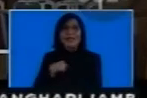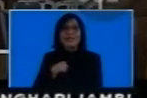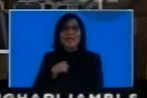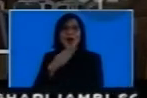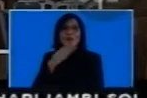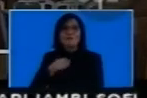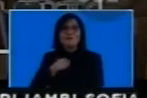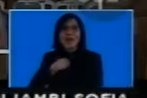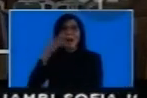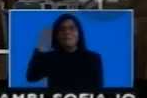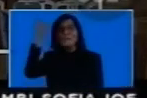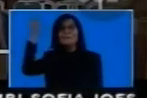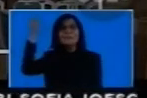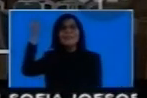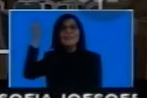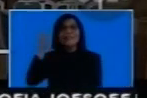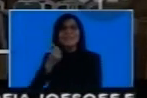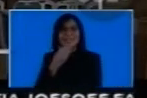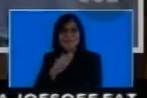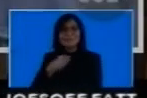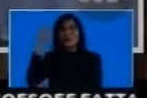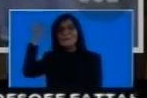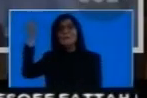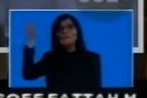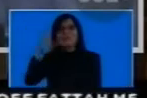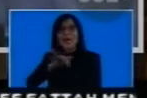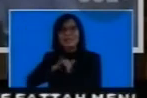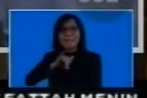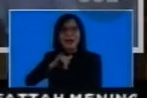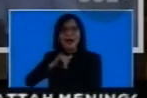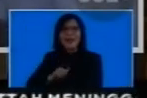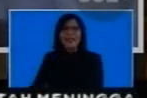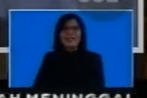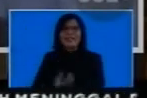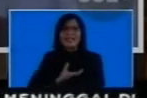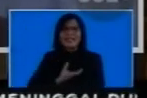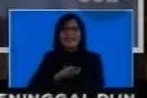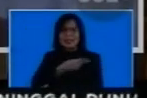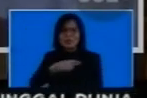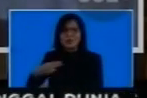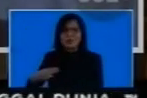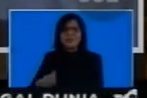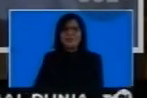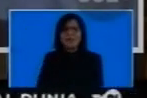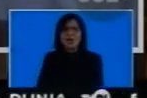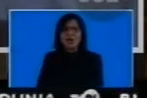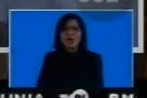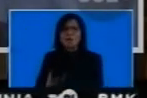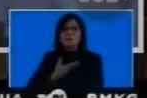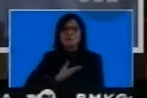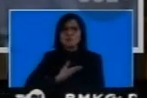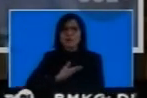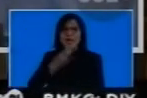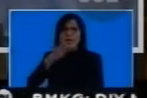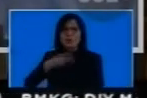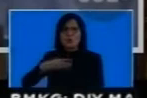mimpi, mungkin saya dan Mas Nadiem punya mimpi yang sama. Kita pengen membawa Indonesia punya potensi ekonomi digital